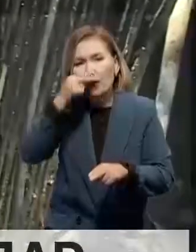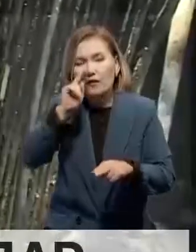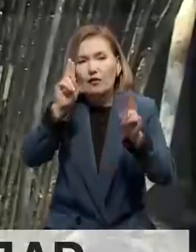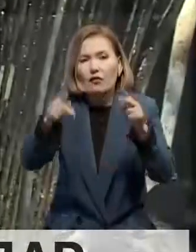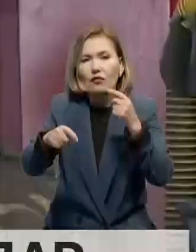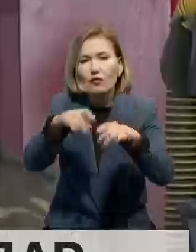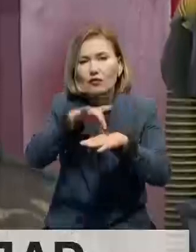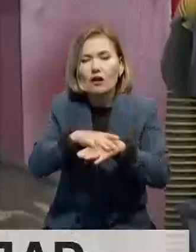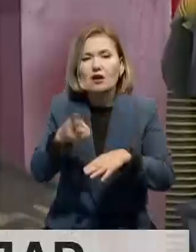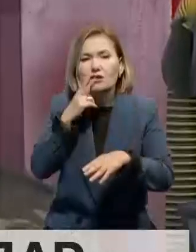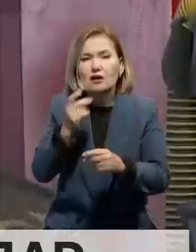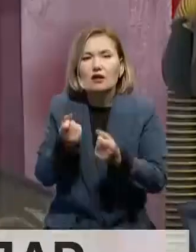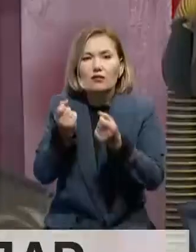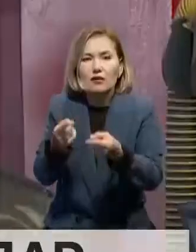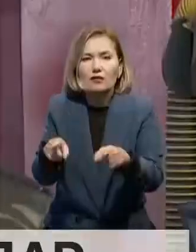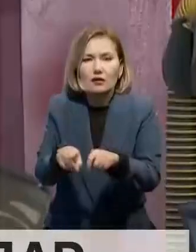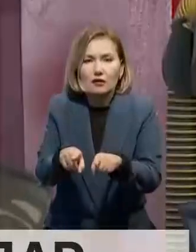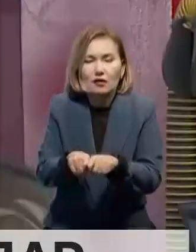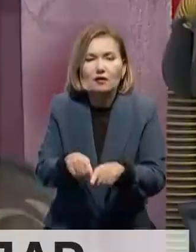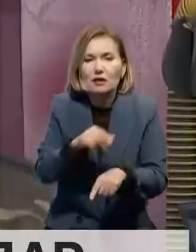қайғылы аяқталып жатады. Бұл жұмыстың қиындығы енді